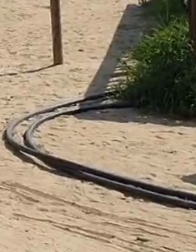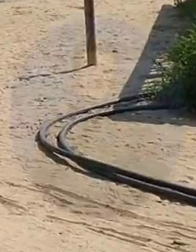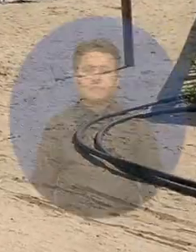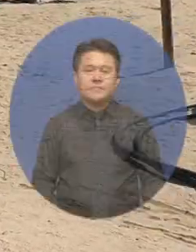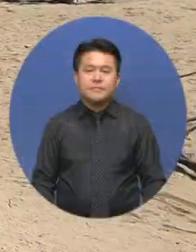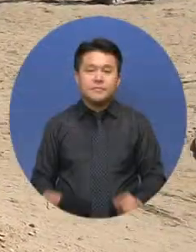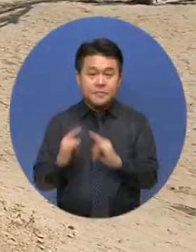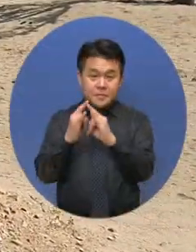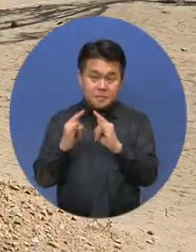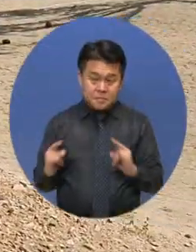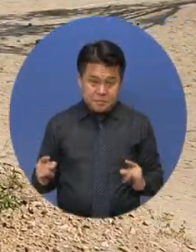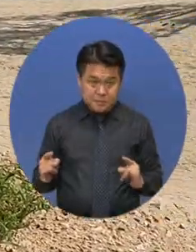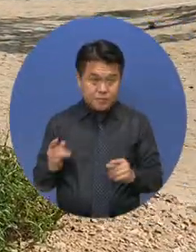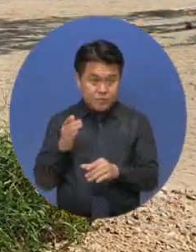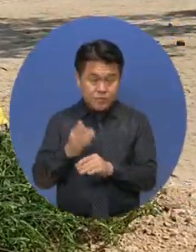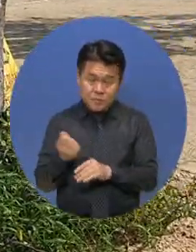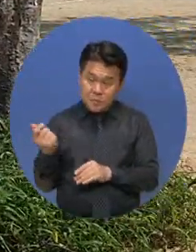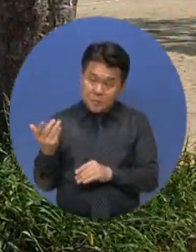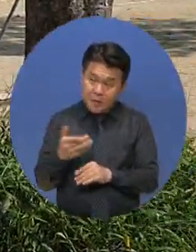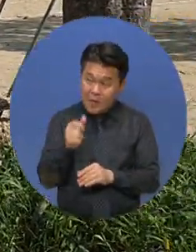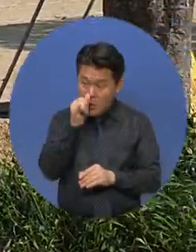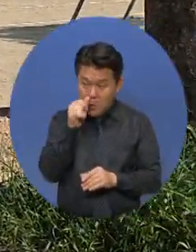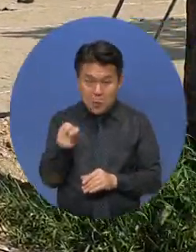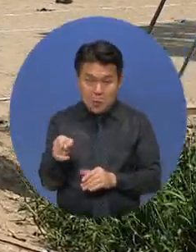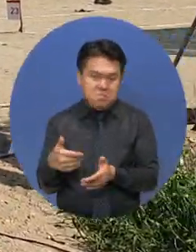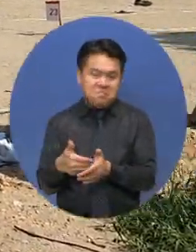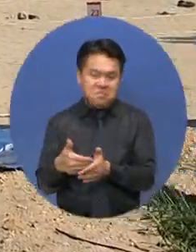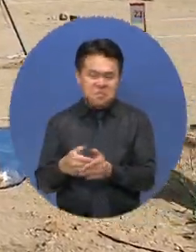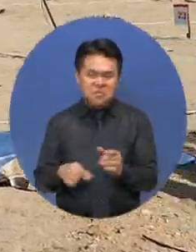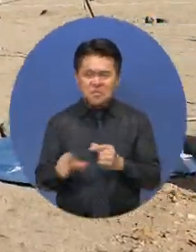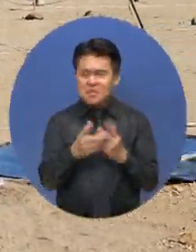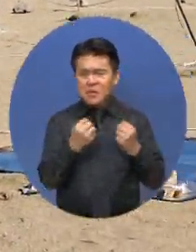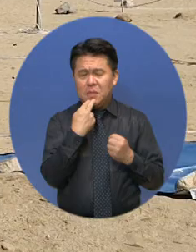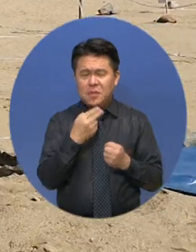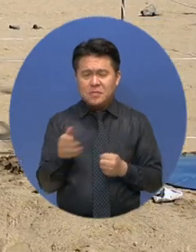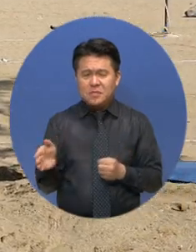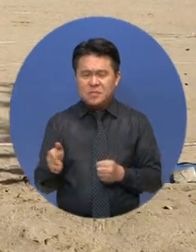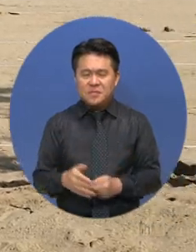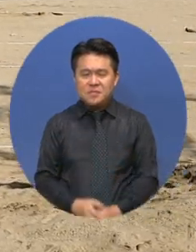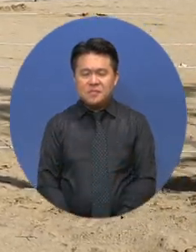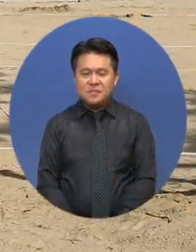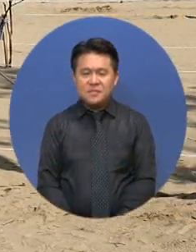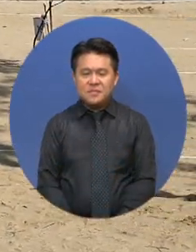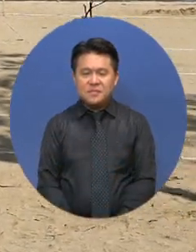캠핑을 하는 소수의 관광객들만이 자리를 지키고 있었습니다.